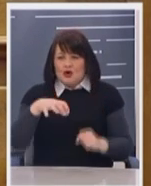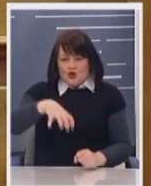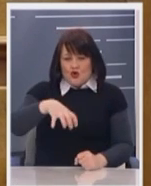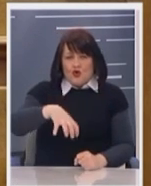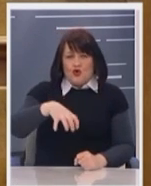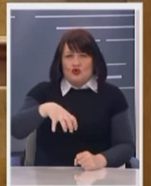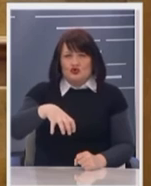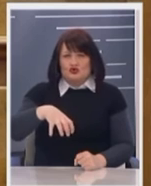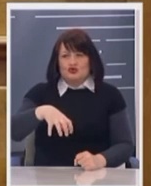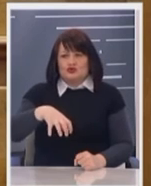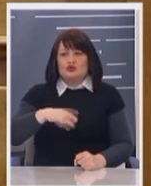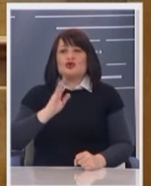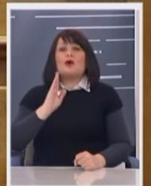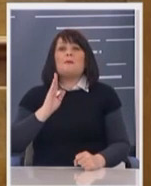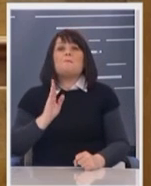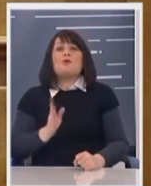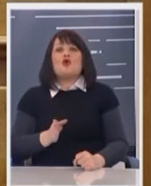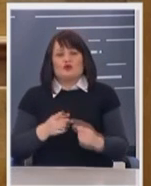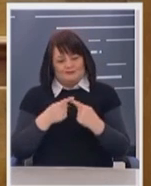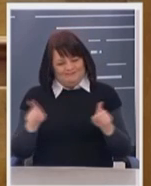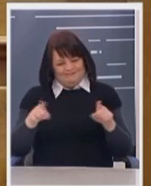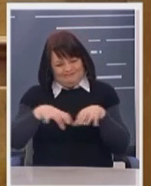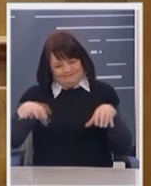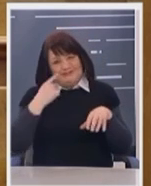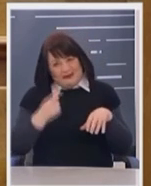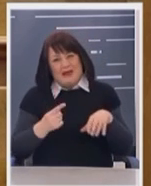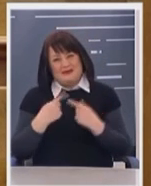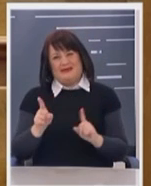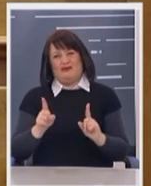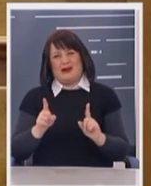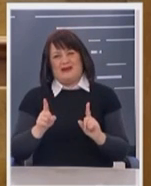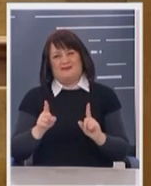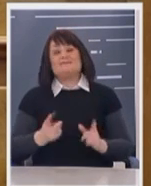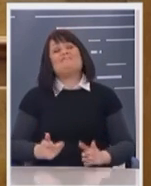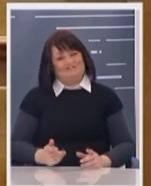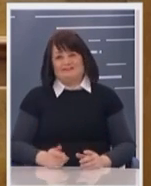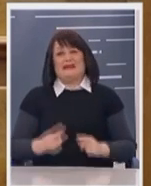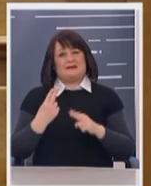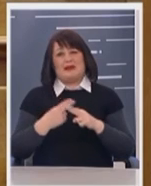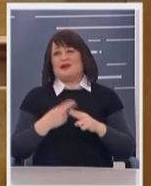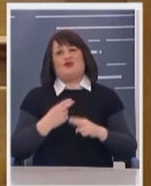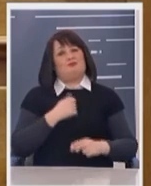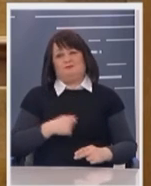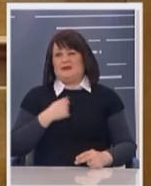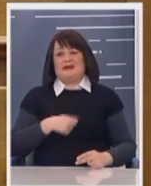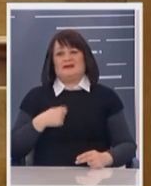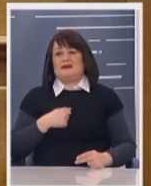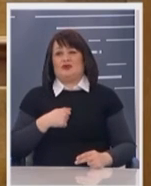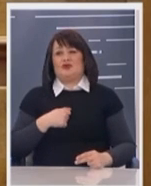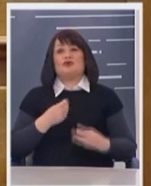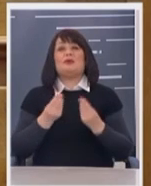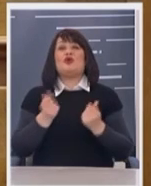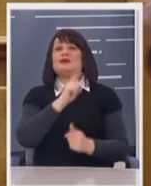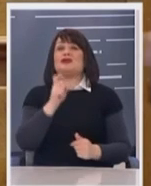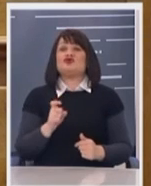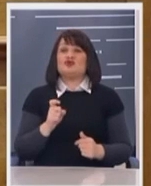να ασκηθούν οι πιο ακραίες ταξικές επιλογές. Η ταξικότητα εκεί μετριέται, δυστυχώς, όχι στην ποιότητα ζωής, αλλά